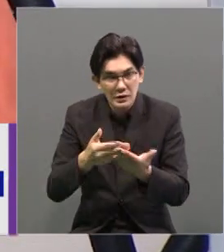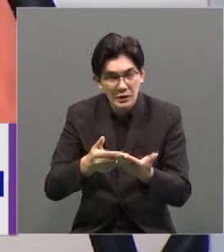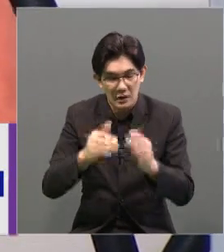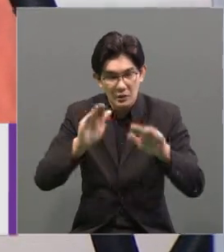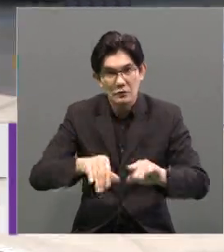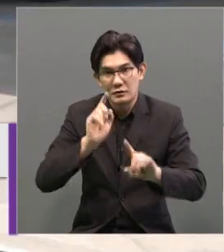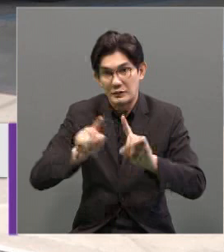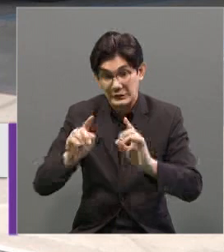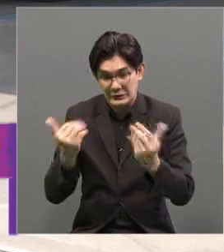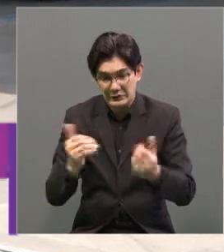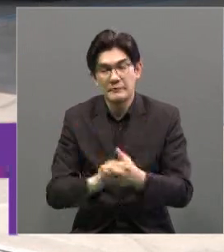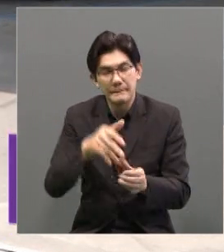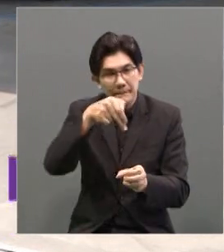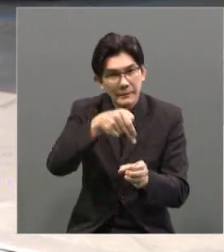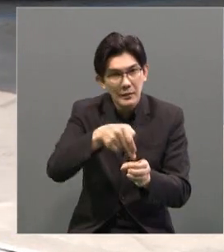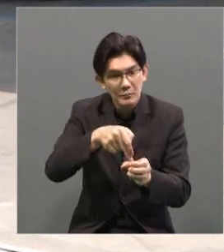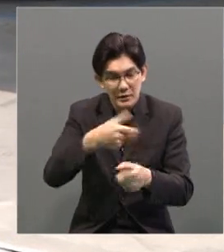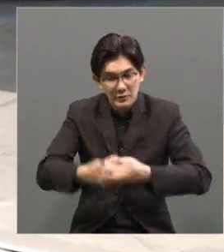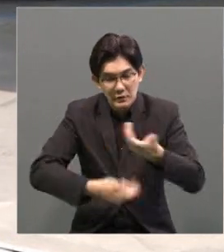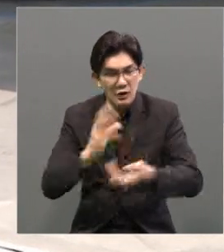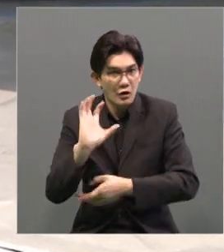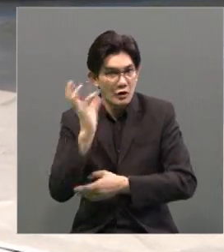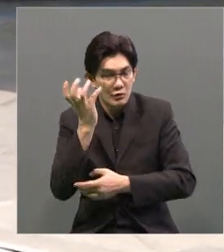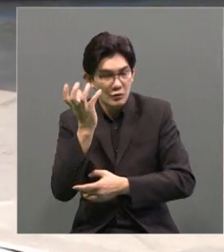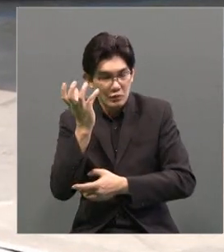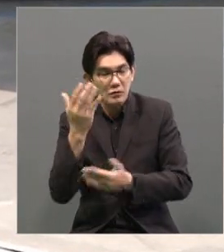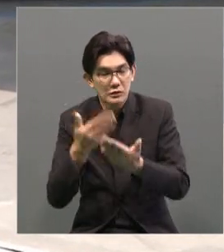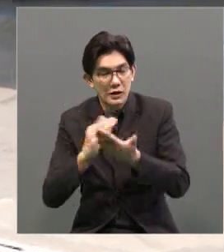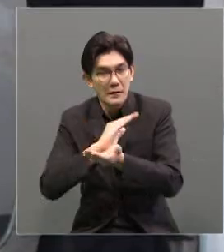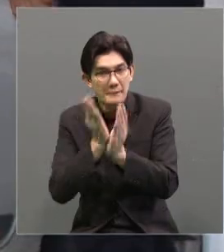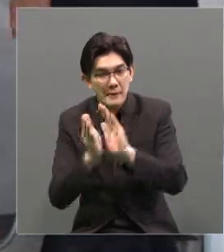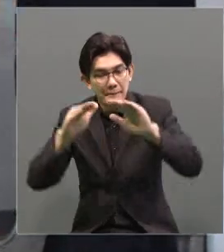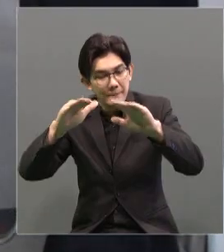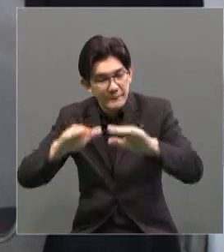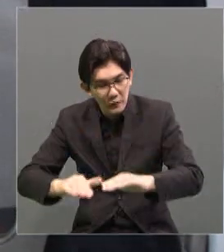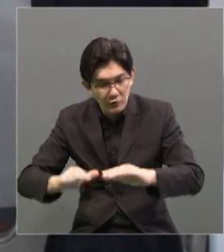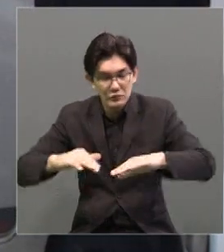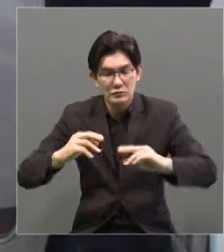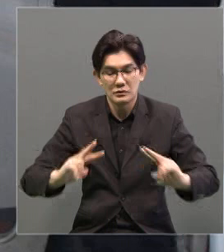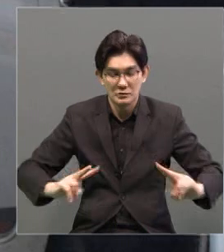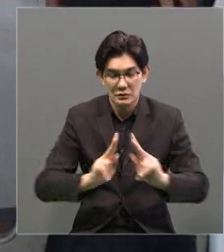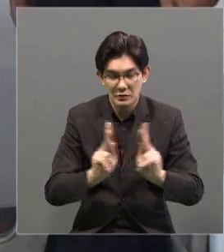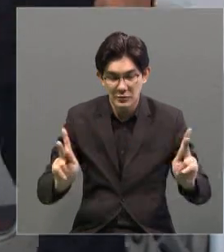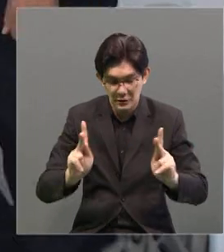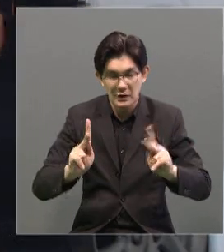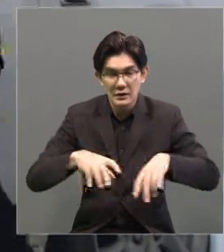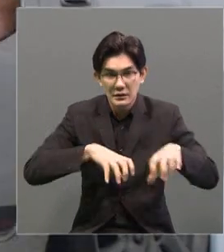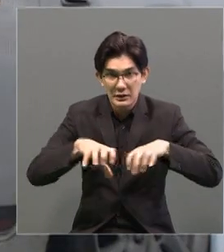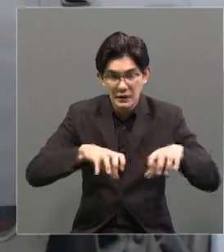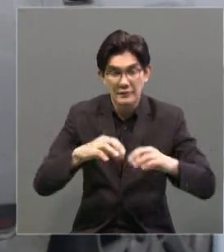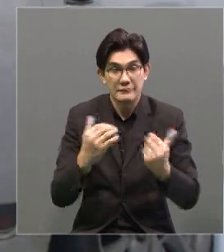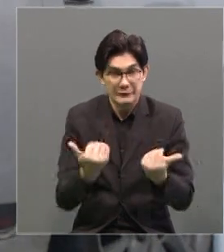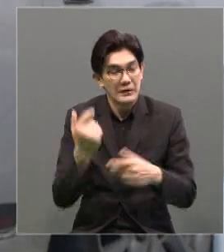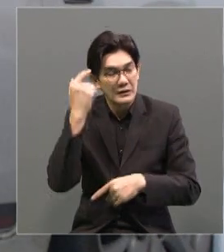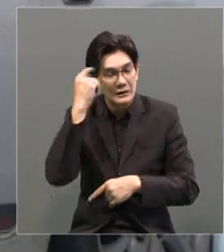ซึ่งขณะนี้สถานการณ์ราคาน้ำมันในตลาดโลกเนี่ยได้ปรับตัวลดลงมาแล้วคณะกรรมการบริหารกองทุนน้ำมันเชื้อเพลิงหรือว่ากบน.